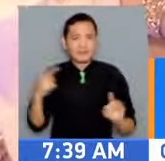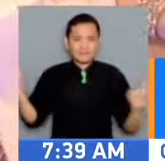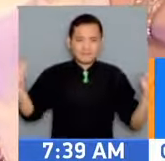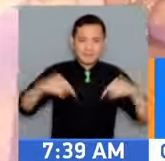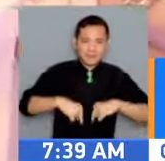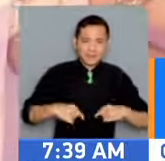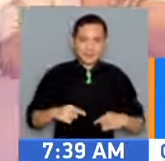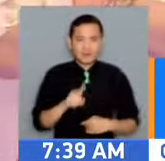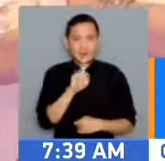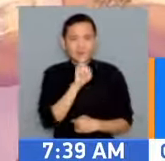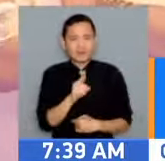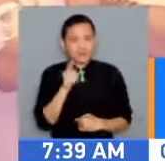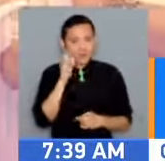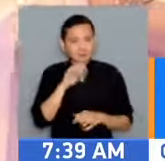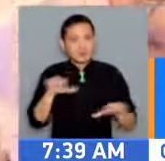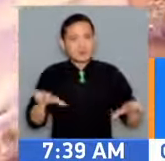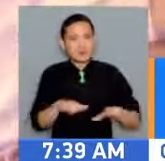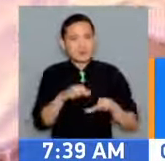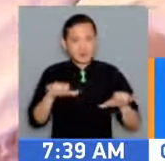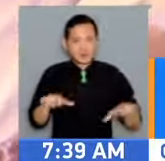dito.